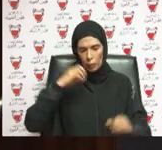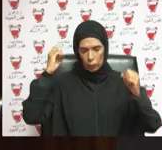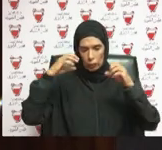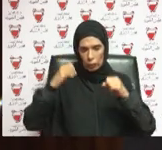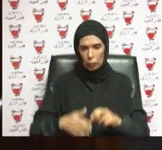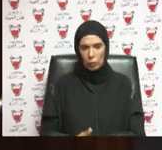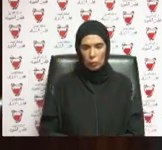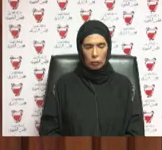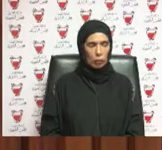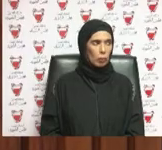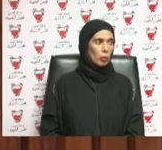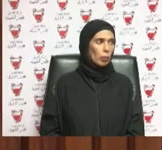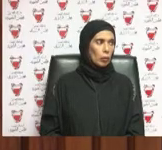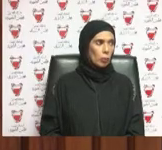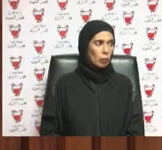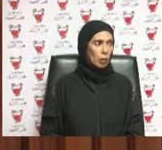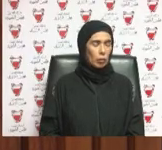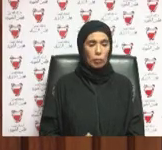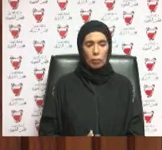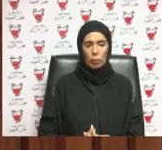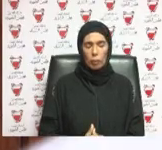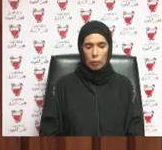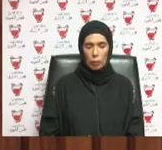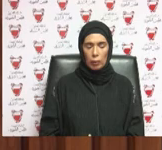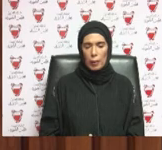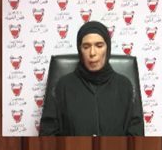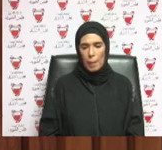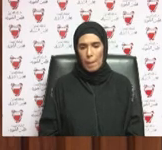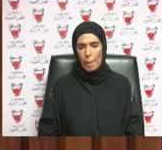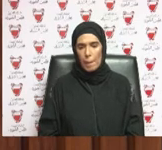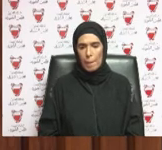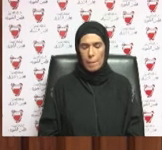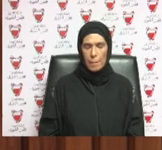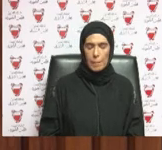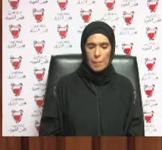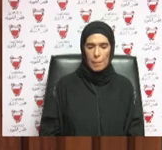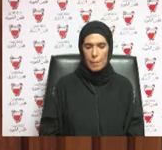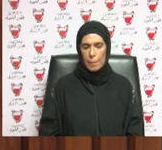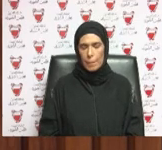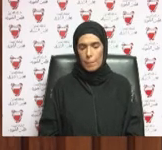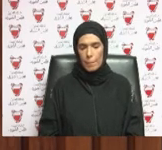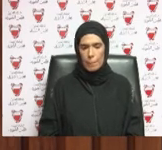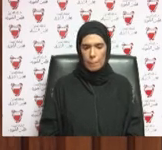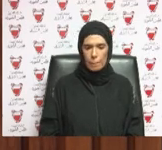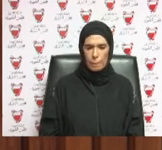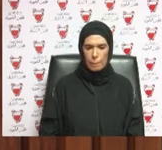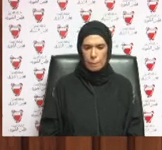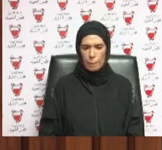وبركاته، وشكرا معي الرئيس. شكرا. الأخ فيصل النعيمي تفضل.